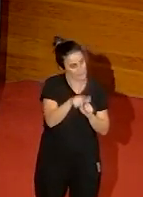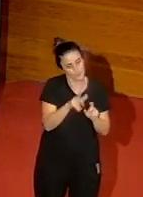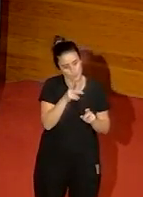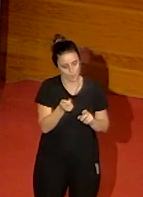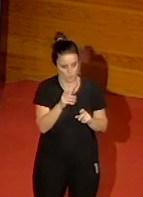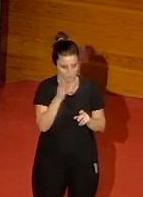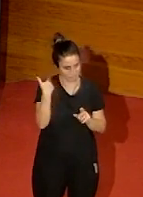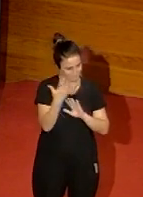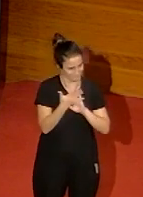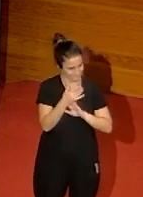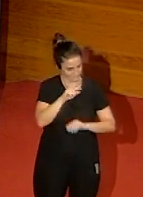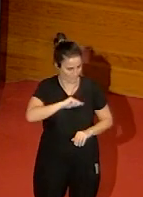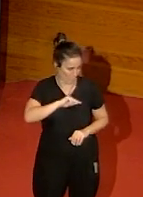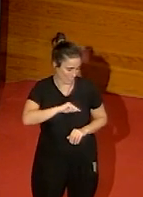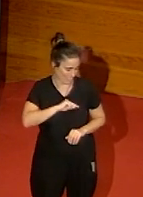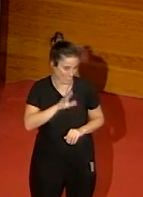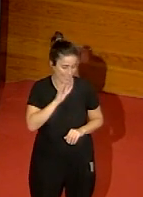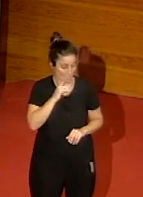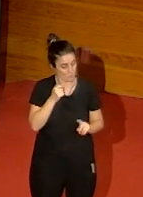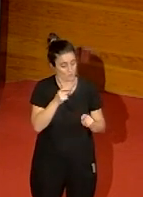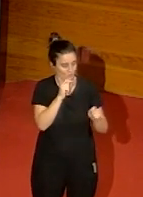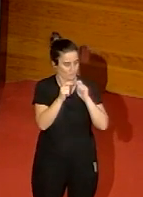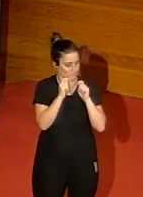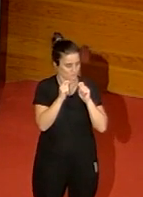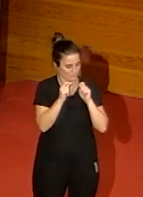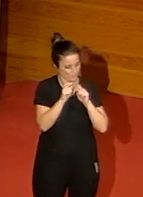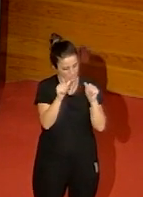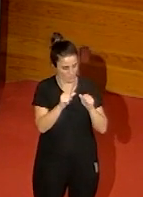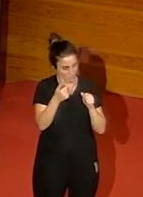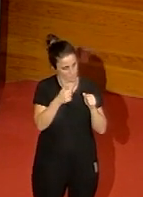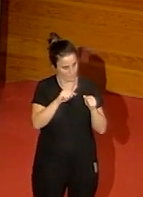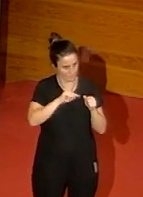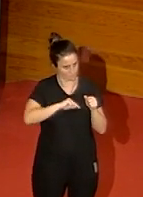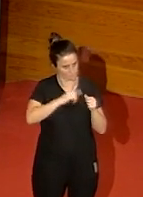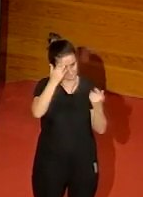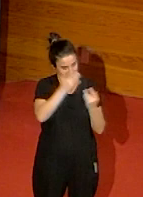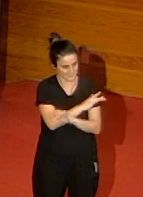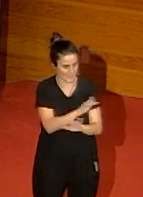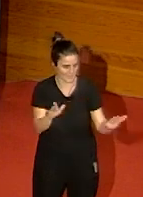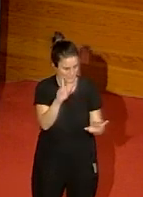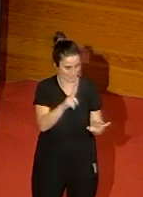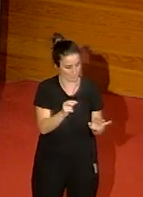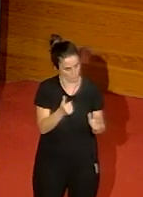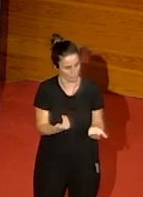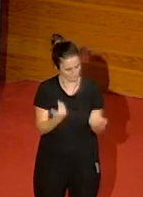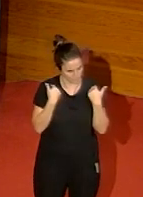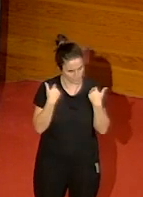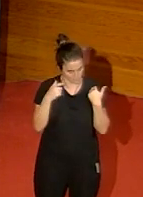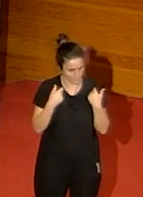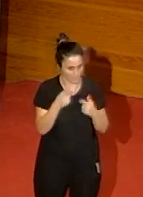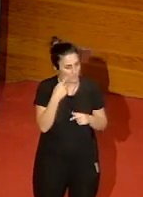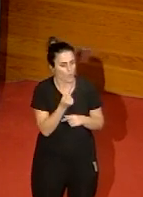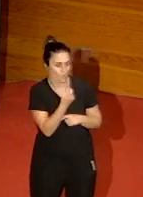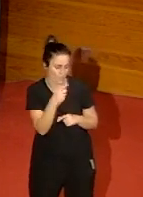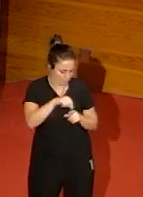esaten genuen, ez? Kazetaritza mota horren sensibilizazioaren eta kontzientziazioaren ardura hori ere bere gain hartuz, ez? Eta